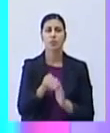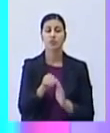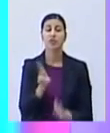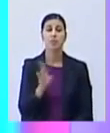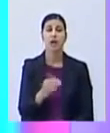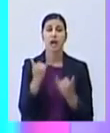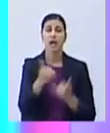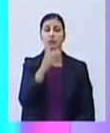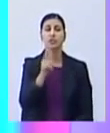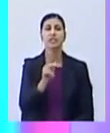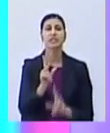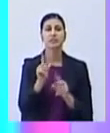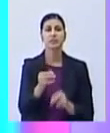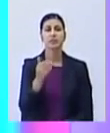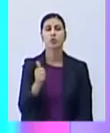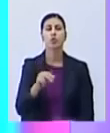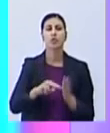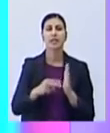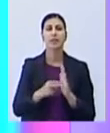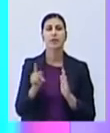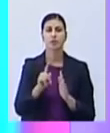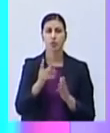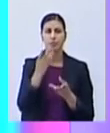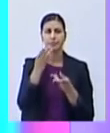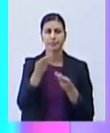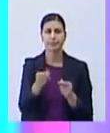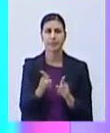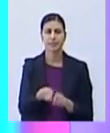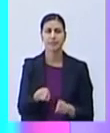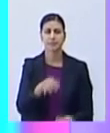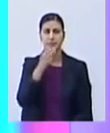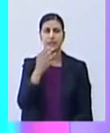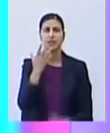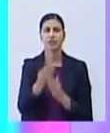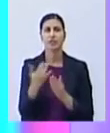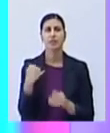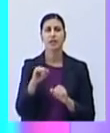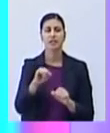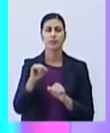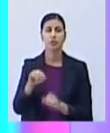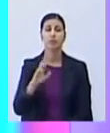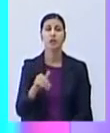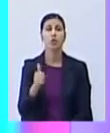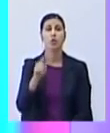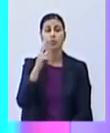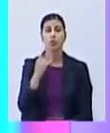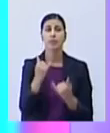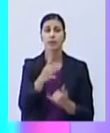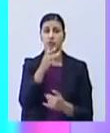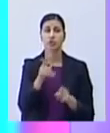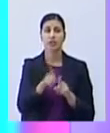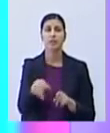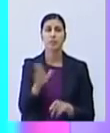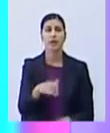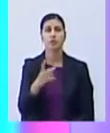თუმცა ამჯერად რას პირდებით მათ, როგორ გეგმავთ რომ მოიზიდოთ თქვენი პოტენციური მხარდამჭერები და როგორ ფიქრობთ ამჯერად მაინც თუ